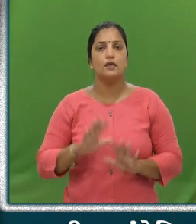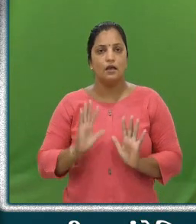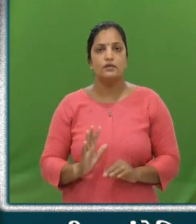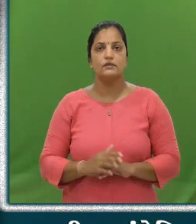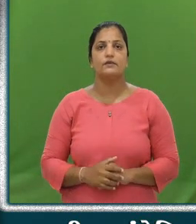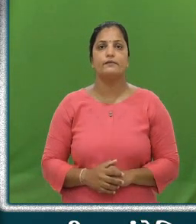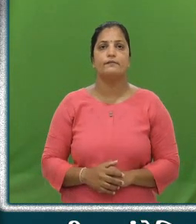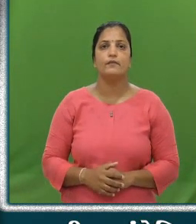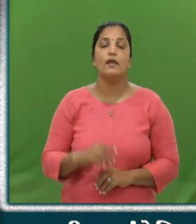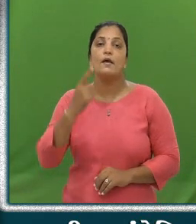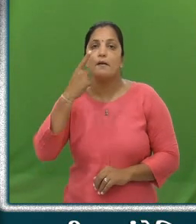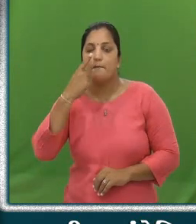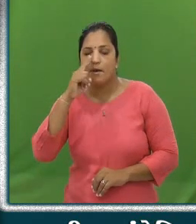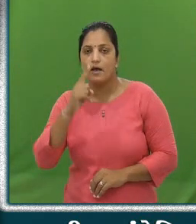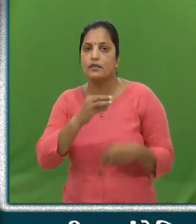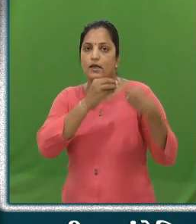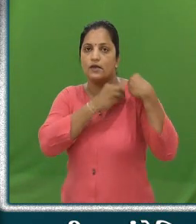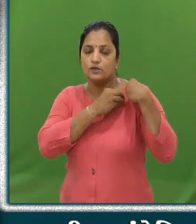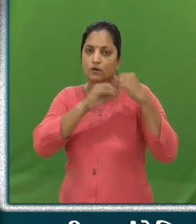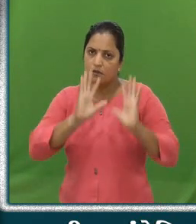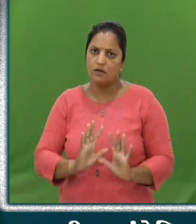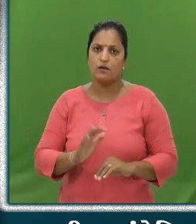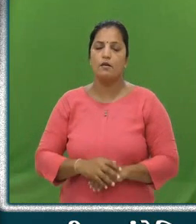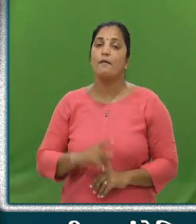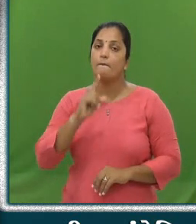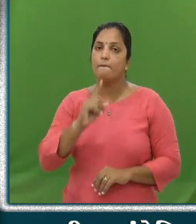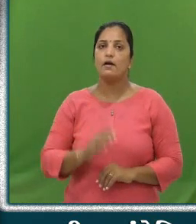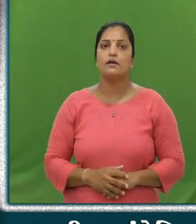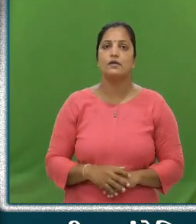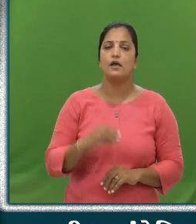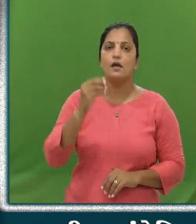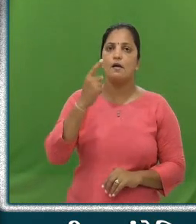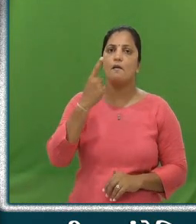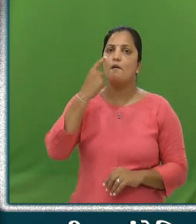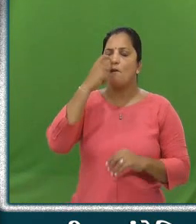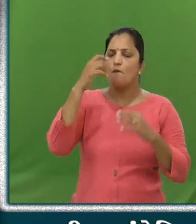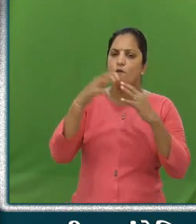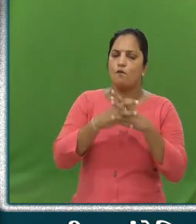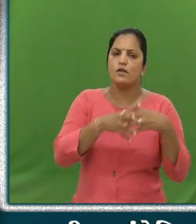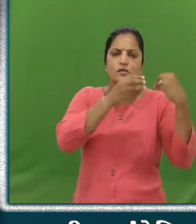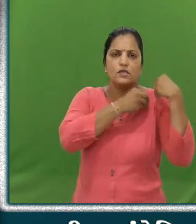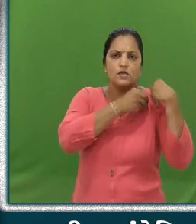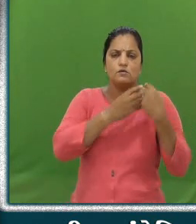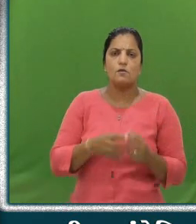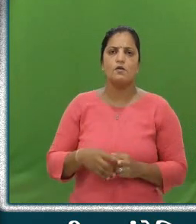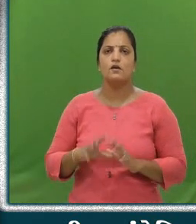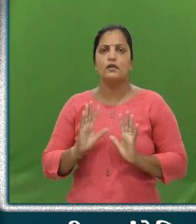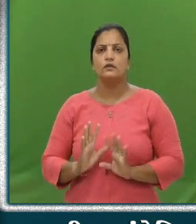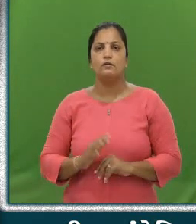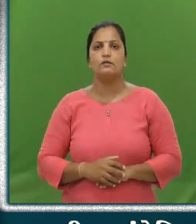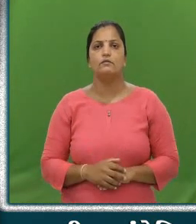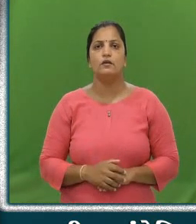છે કે માતાઓને જવાબદાર ઠેરવવામાં આવતી હતી બરોબર સ્ત્રીઓને જવાબદાર ઠેરવવામાં આવતા હતા પરંતુ કેવું